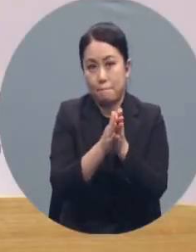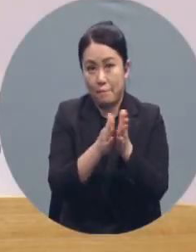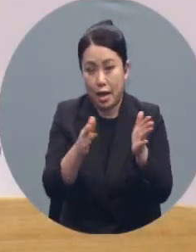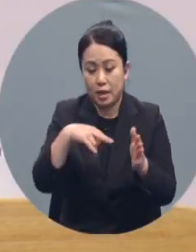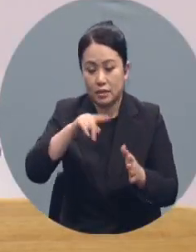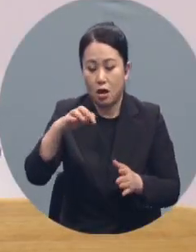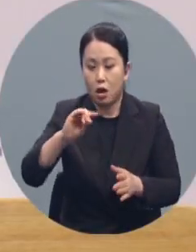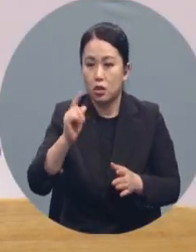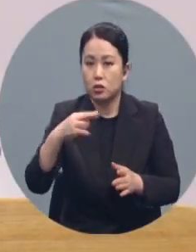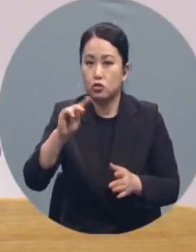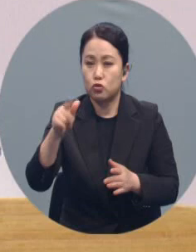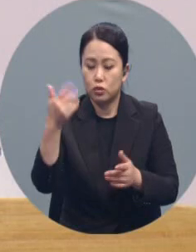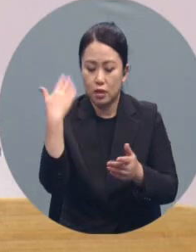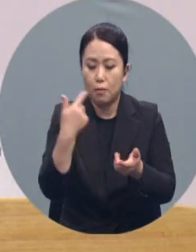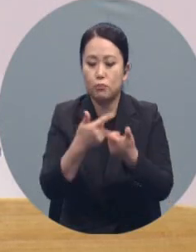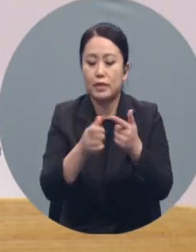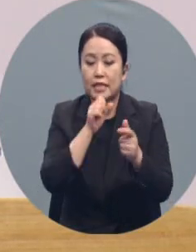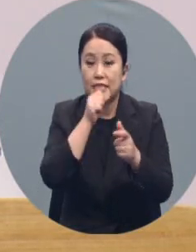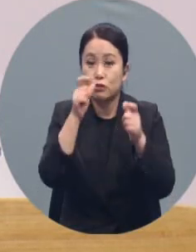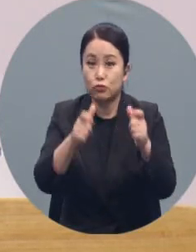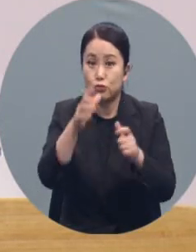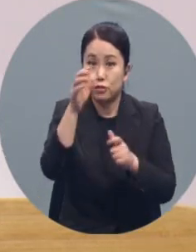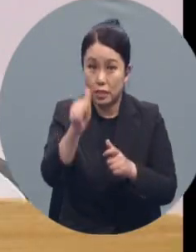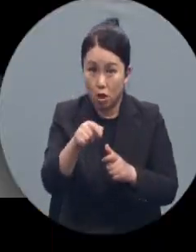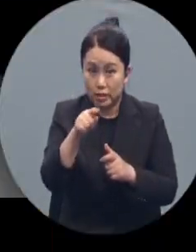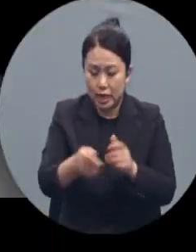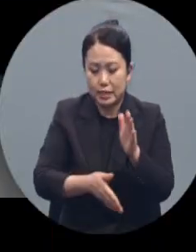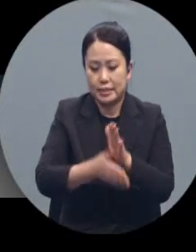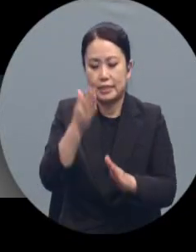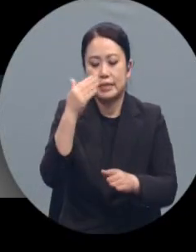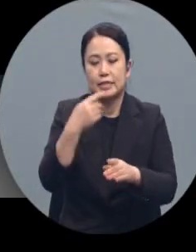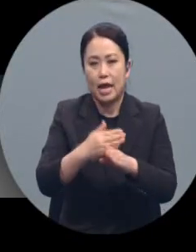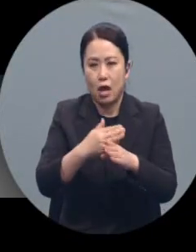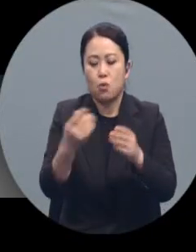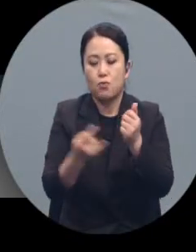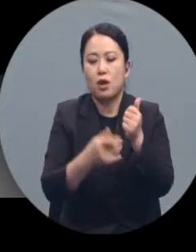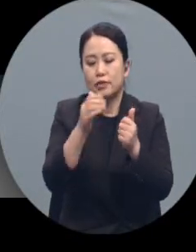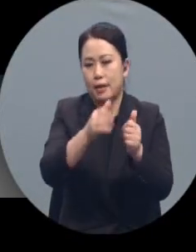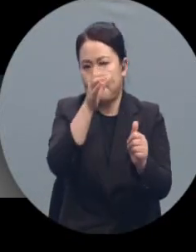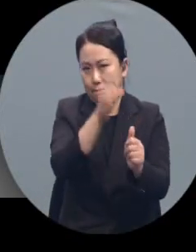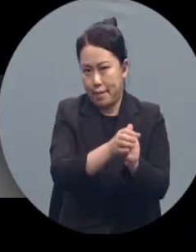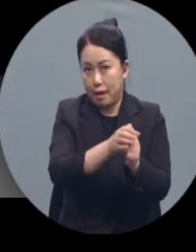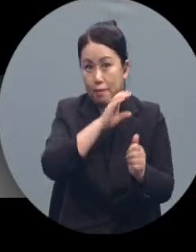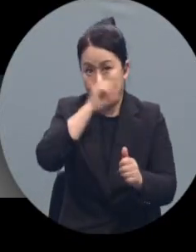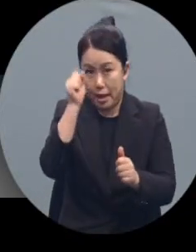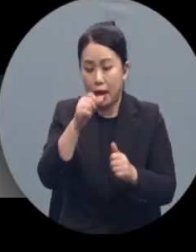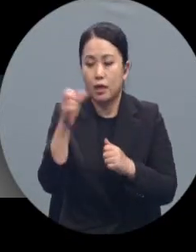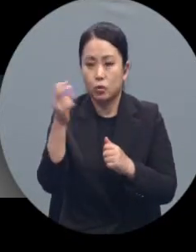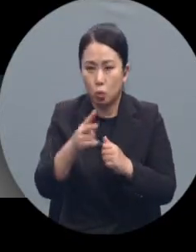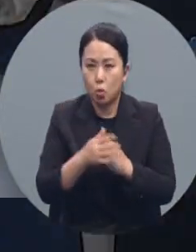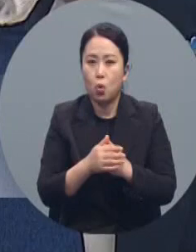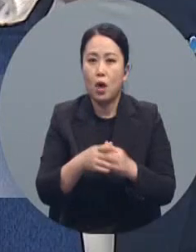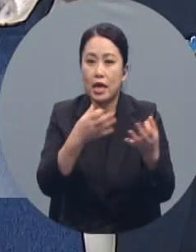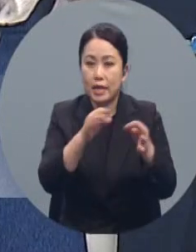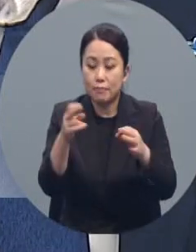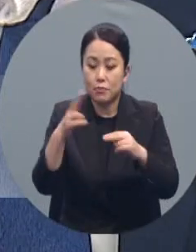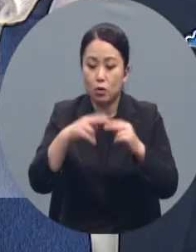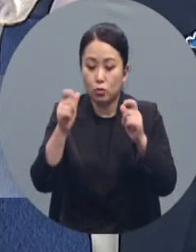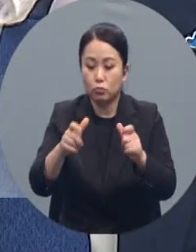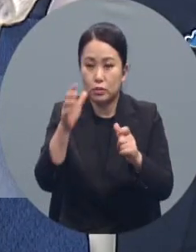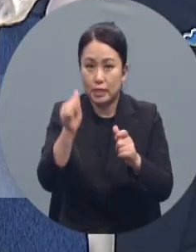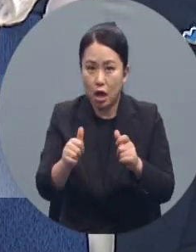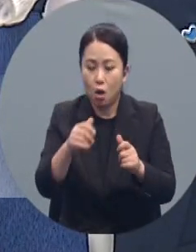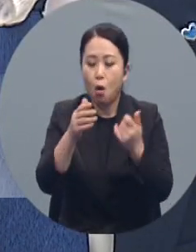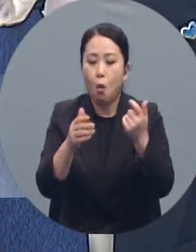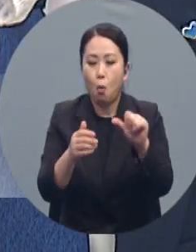전 부산진구청장이 시당 위원장에 당선됐고 김철원 전 영도구청장이 오륙도 연구소장, 최형욱